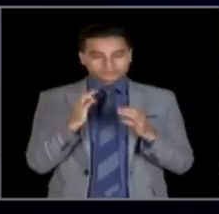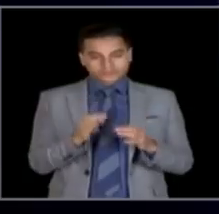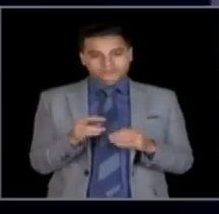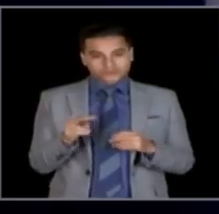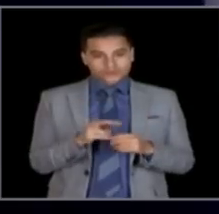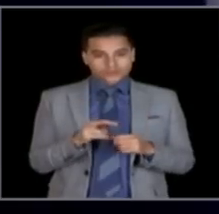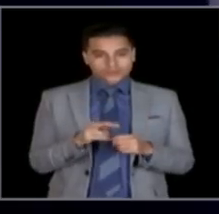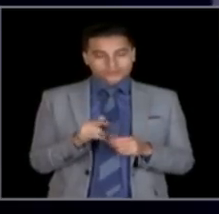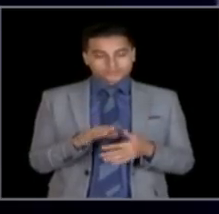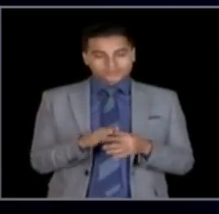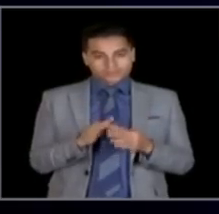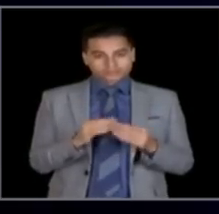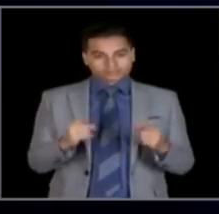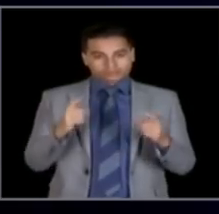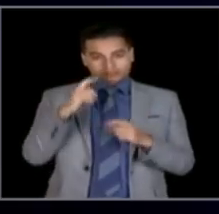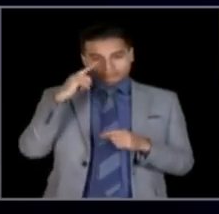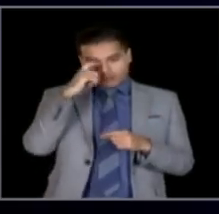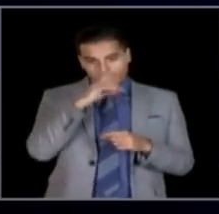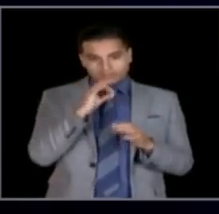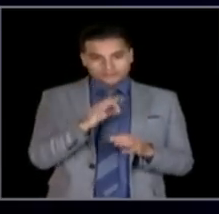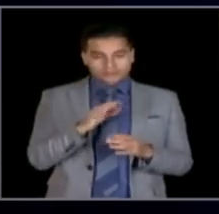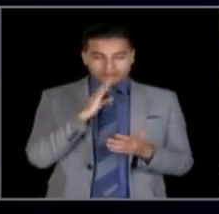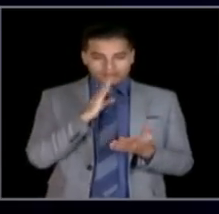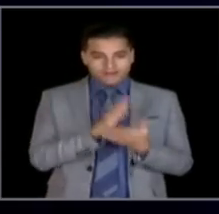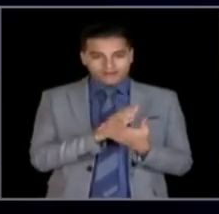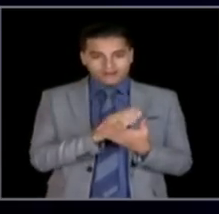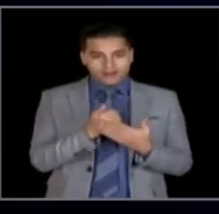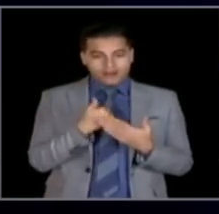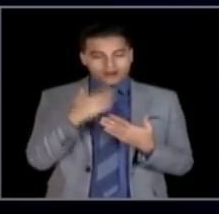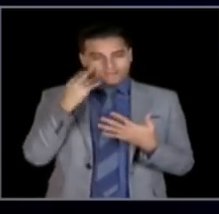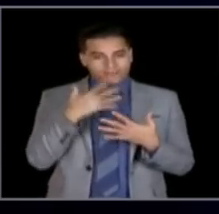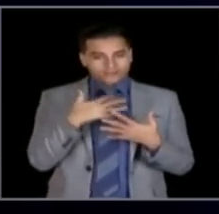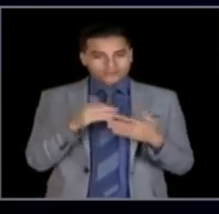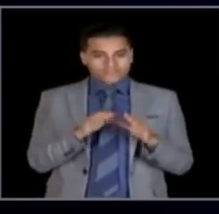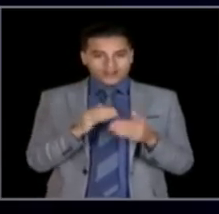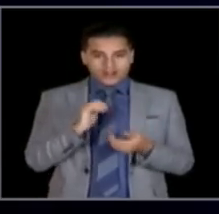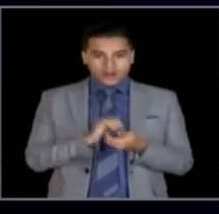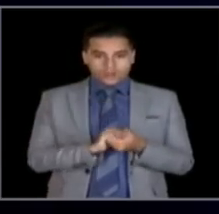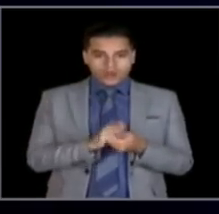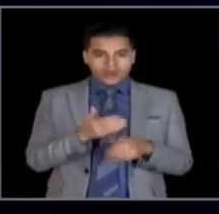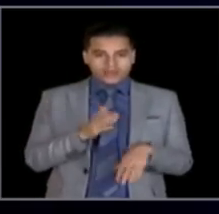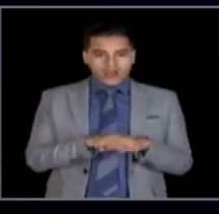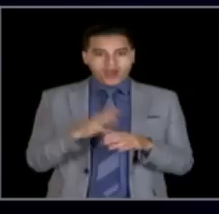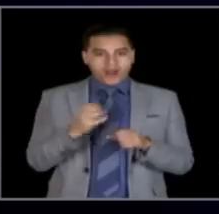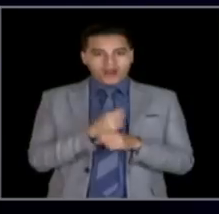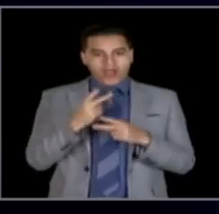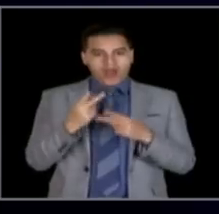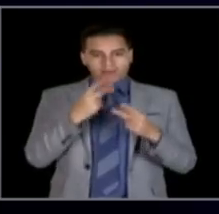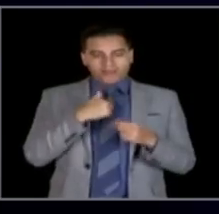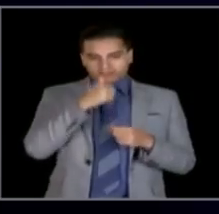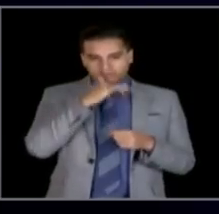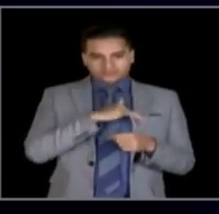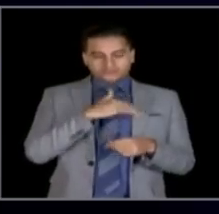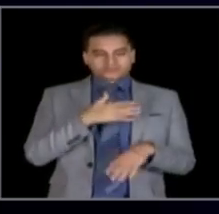الاثنين. الحقيقه كانت مباراه صعبه جدا، والحقيقه على قد ما انا كنت مبسوط ان الوعد حققوا الحلم، على قد ما انا